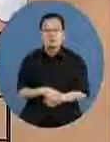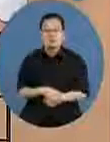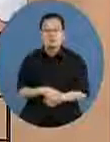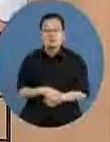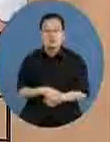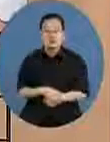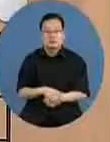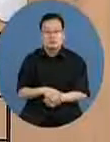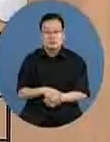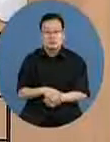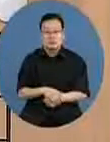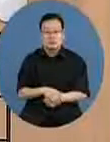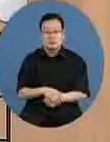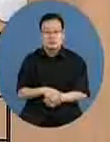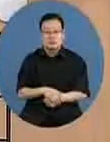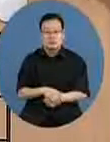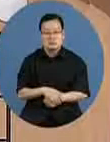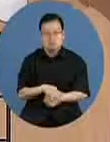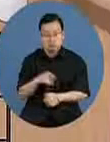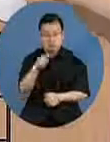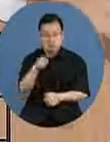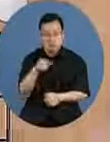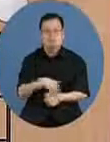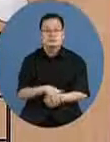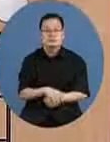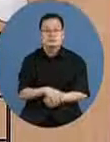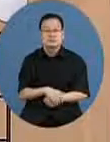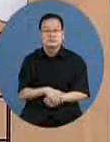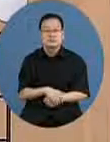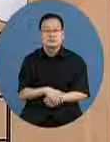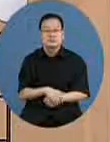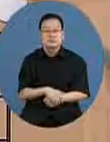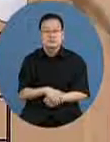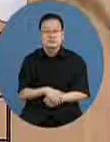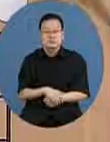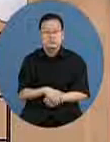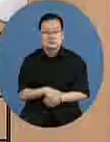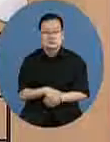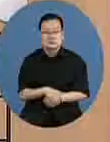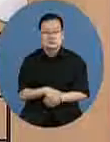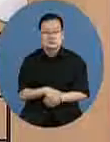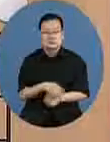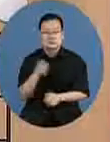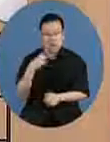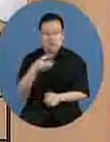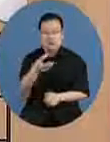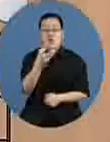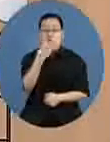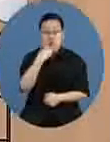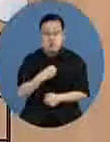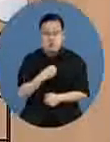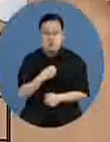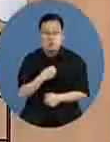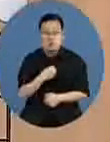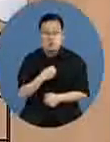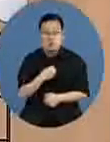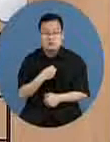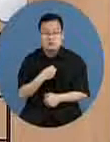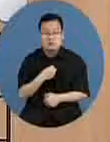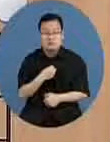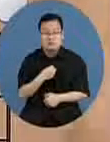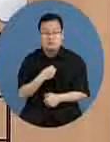이곳을 단수를 치고요. 이쪽을 들어가면은 흙은 이곳을 치는 게 아니라 두 점을 잡으면서 단수가